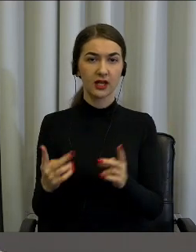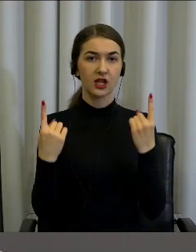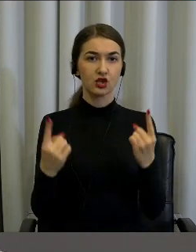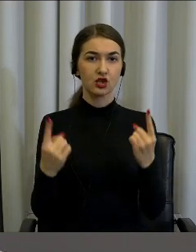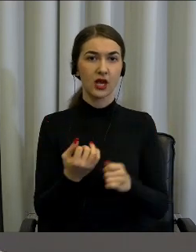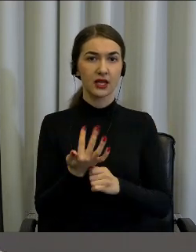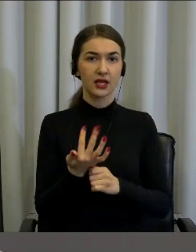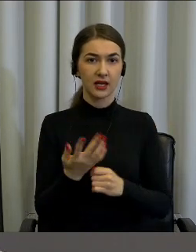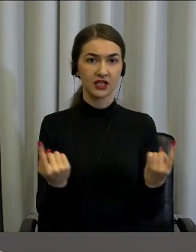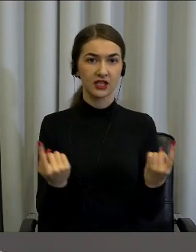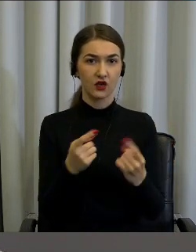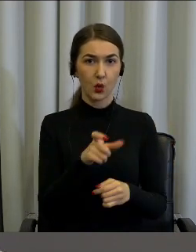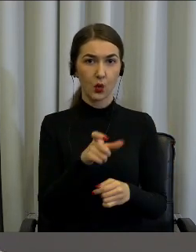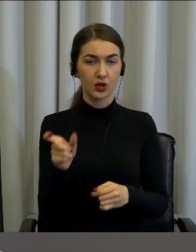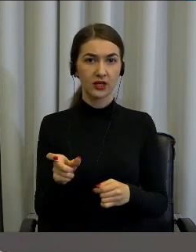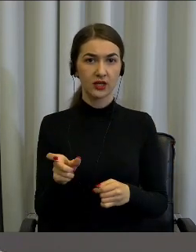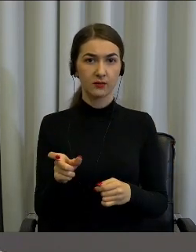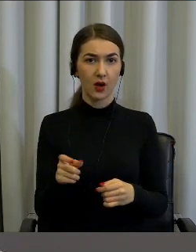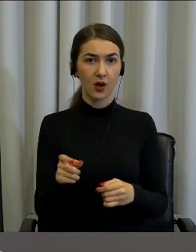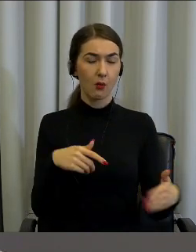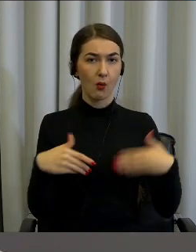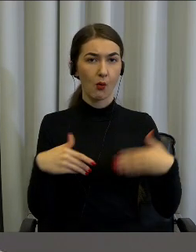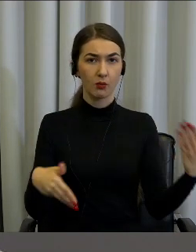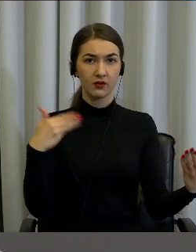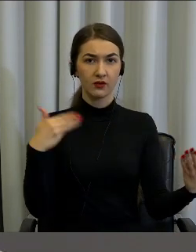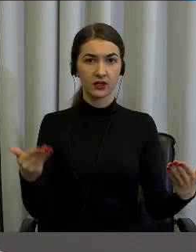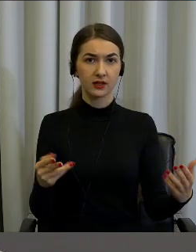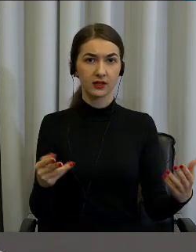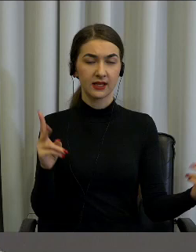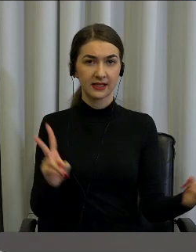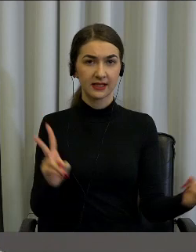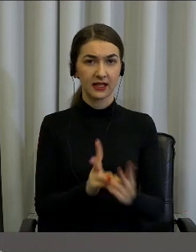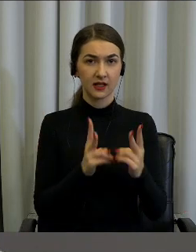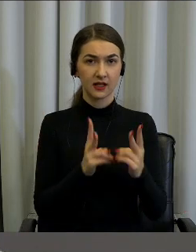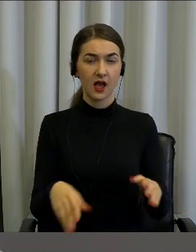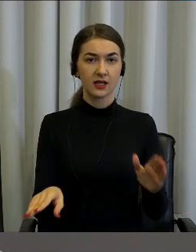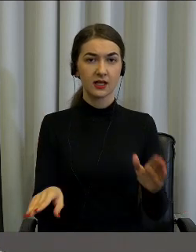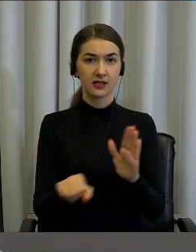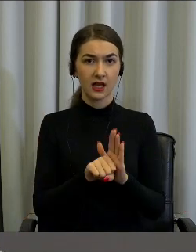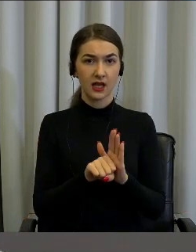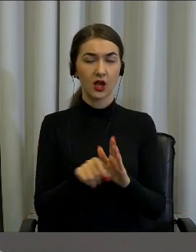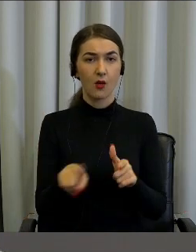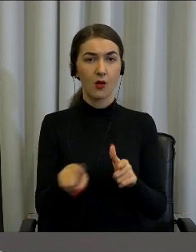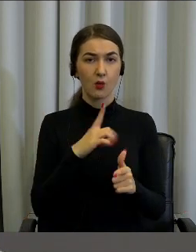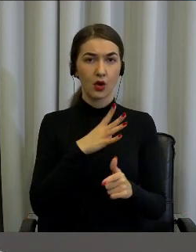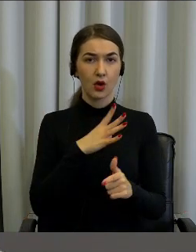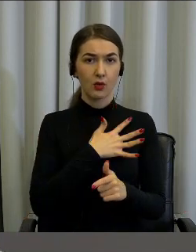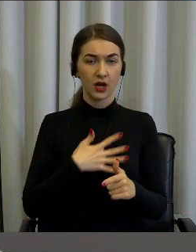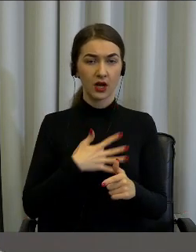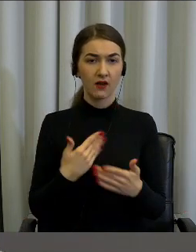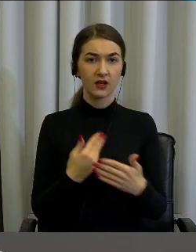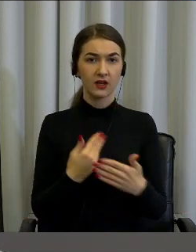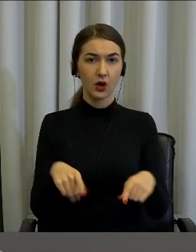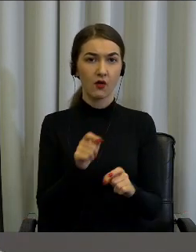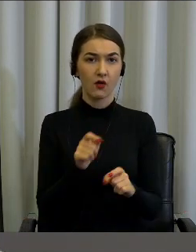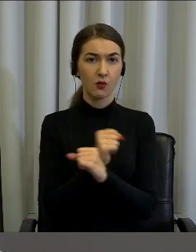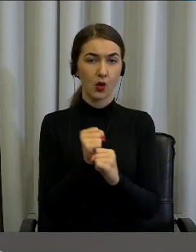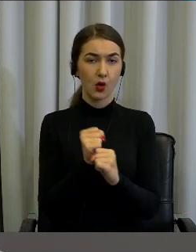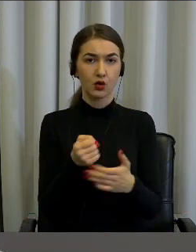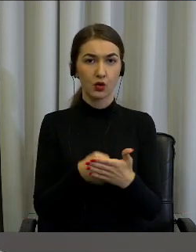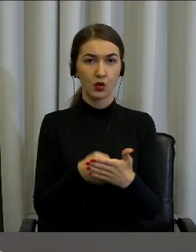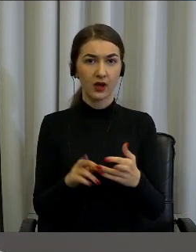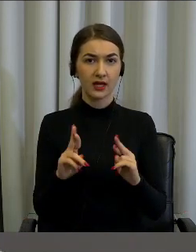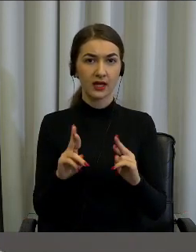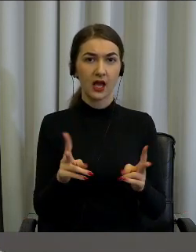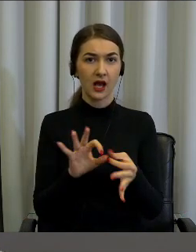осіб обидві боки лінії зіткнення загинули або були поранені від такої вибухової зброї як реактив